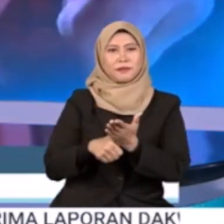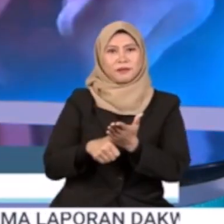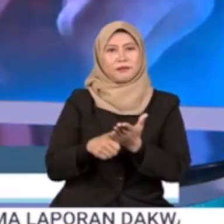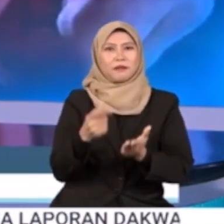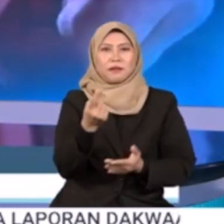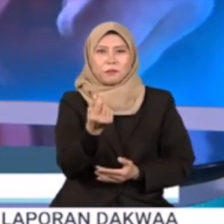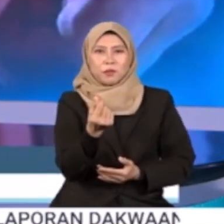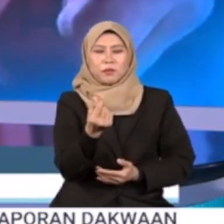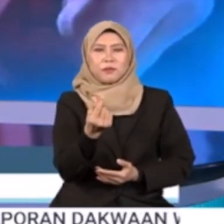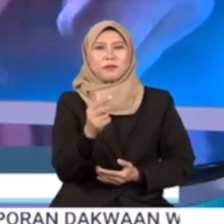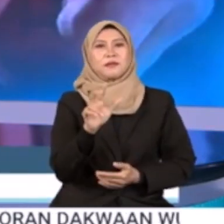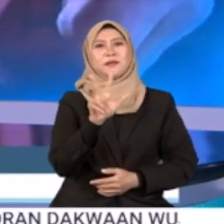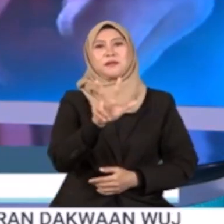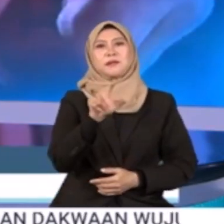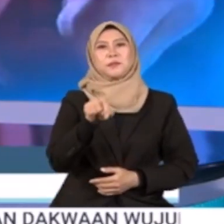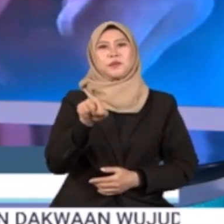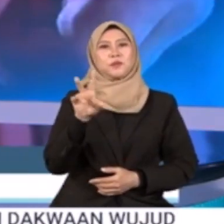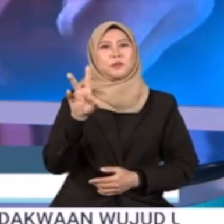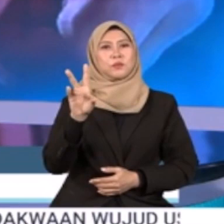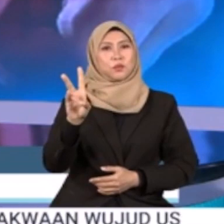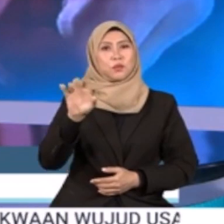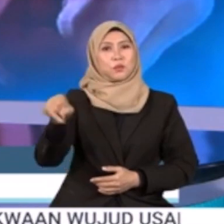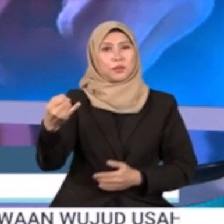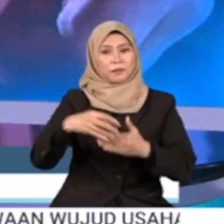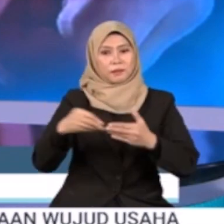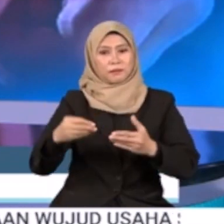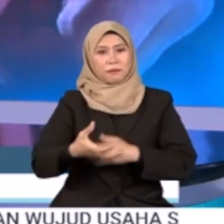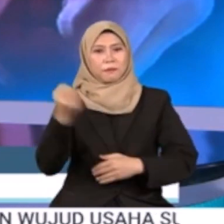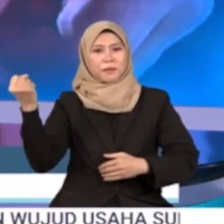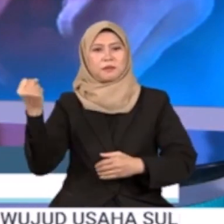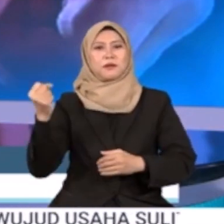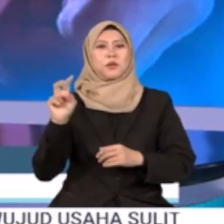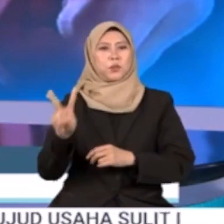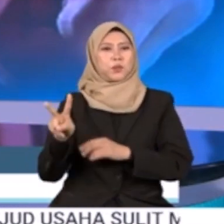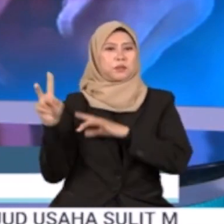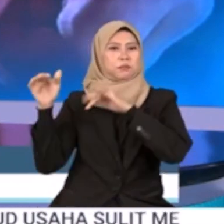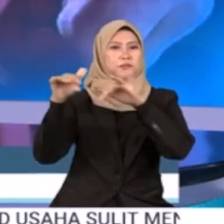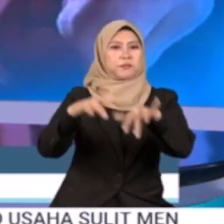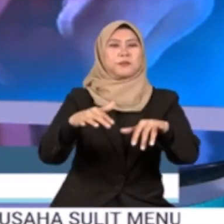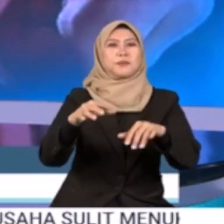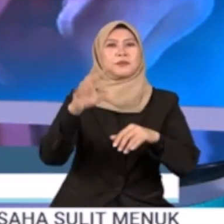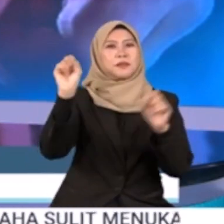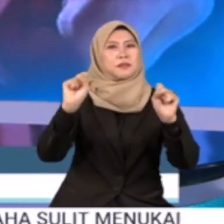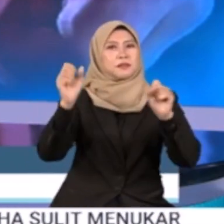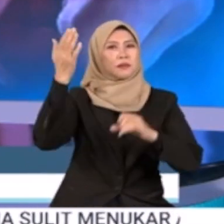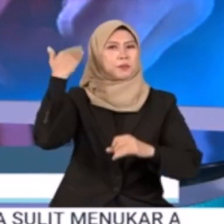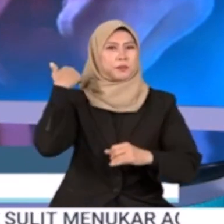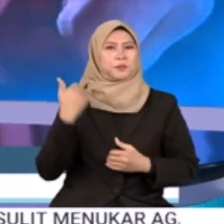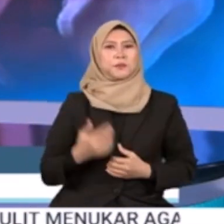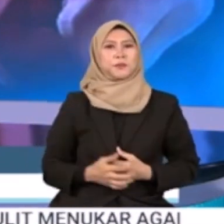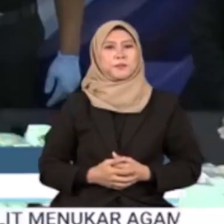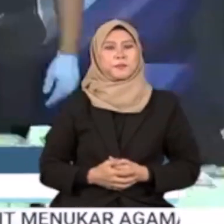bernilai kira-kira 3 juta Ringgit di rampas dalam dua serbuan di Ibun